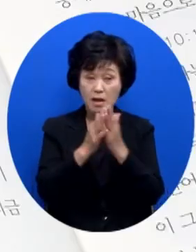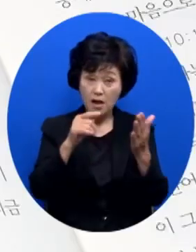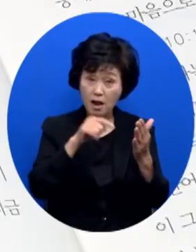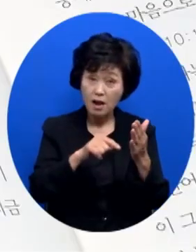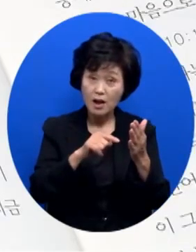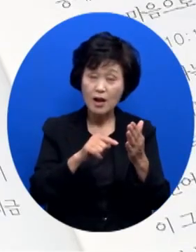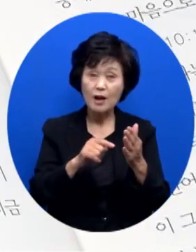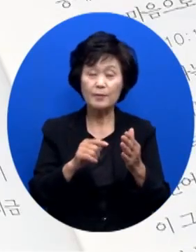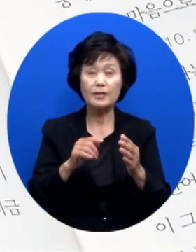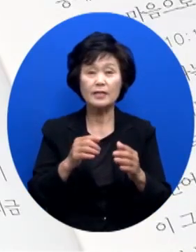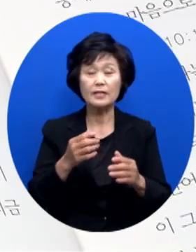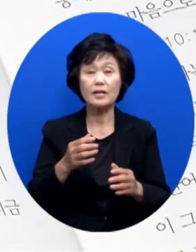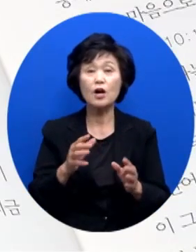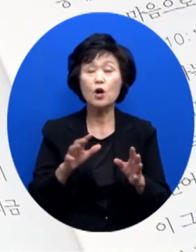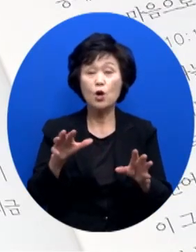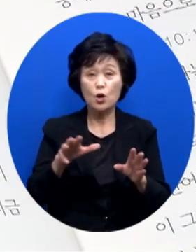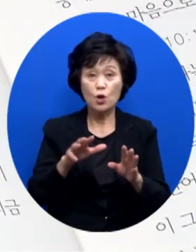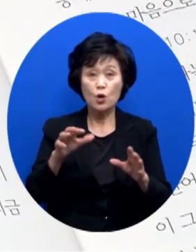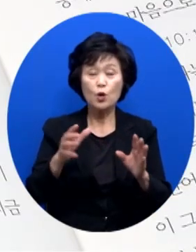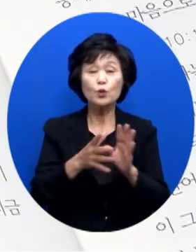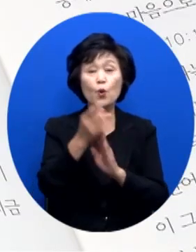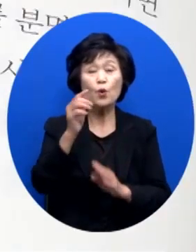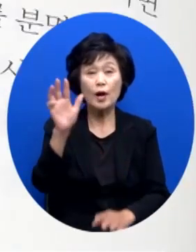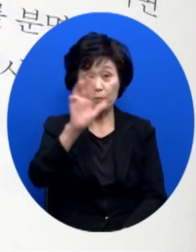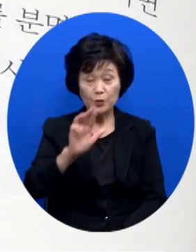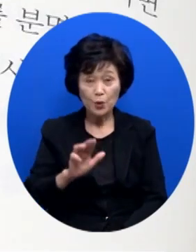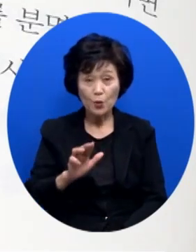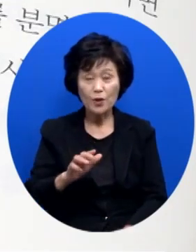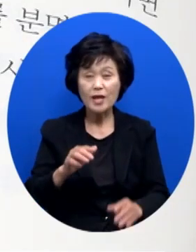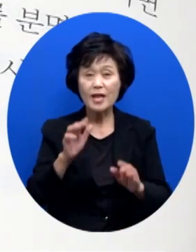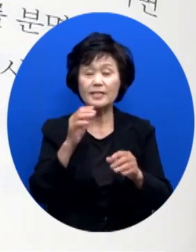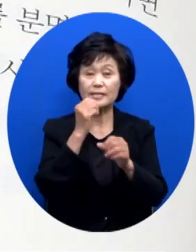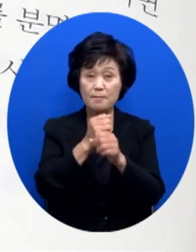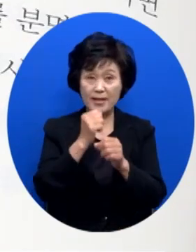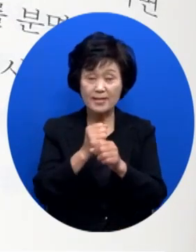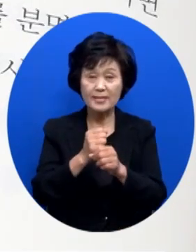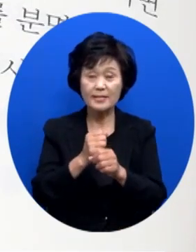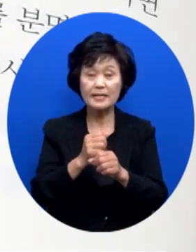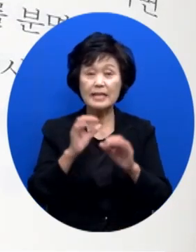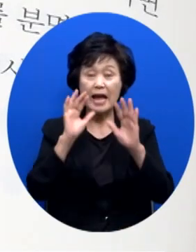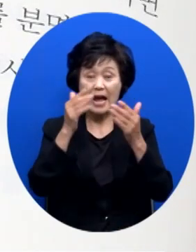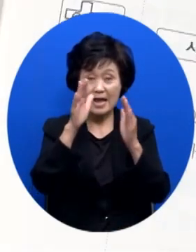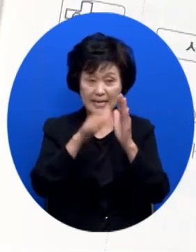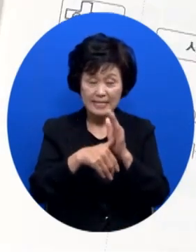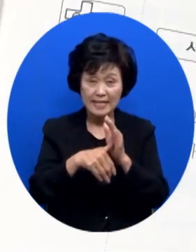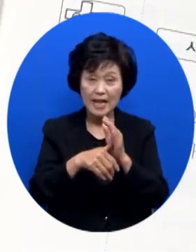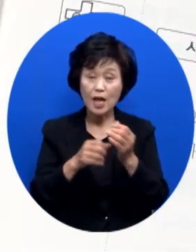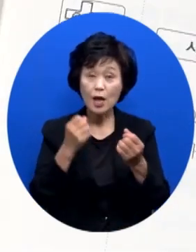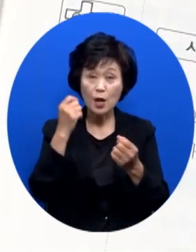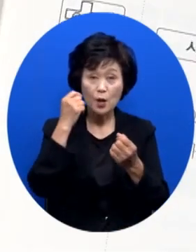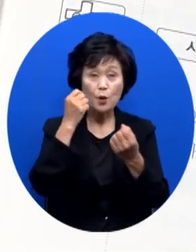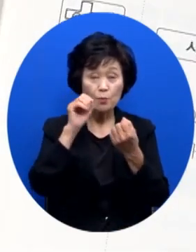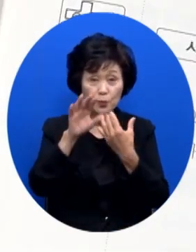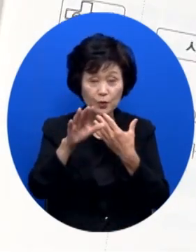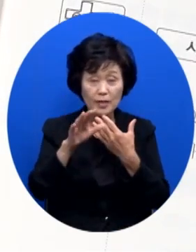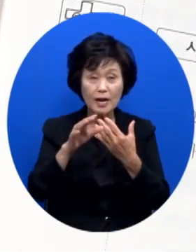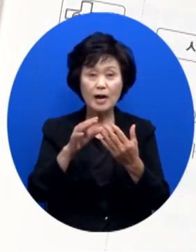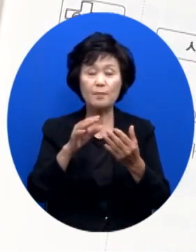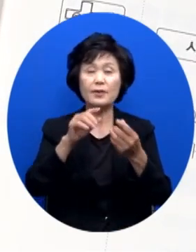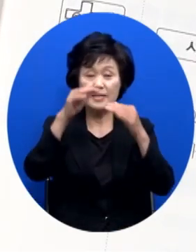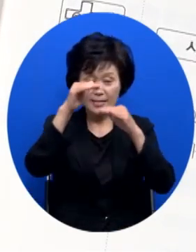교육은 예장통합총회 교육자원부가 출간한 아동세례 문답집에 맞춰 7주